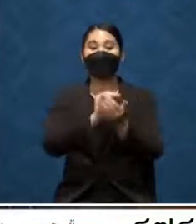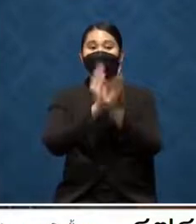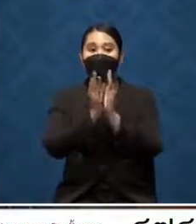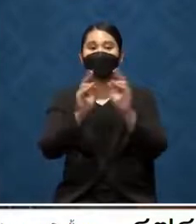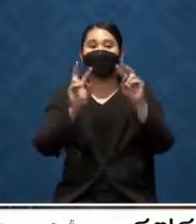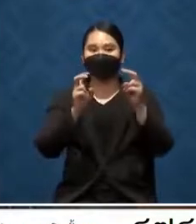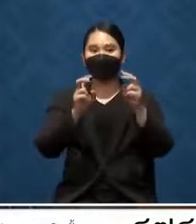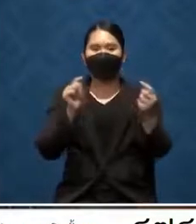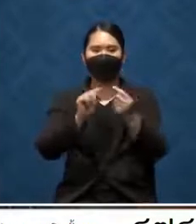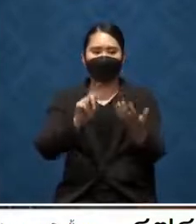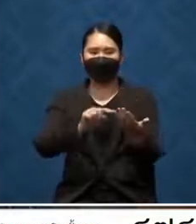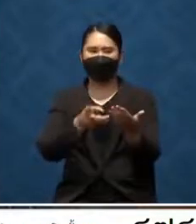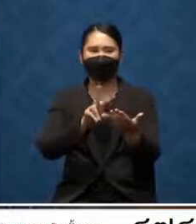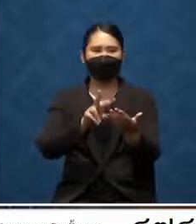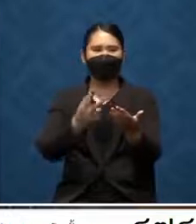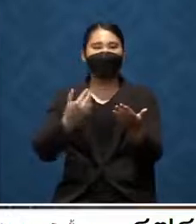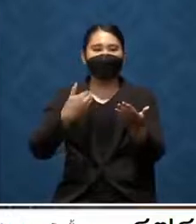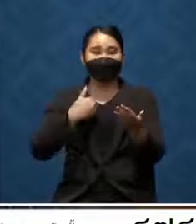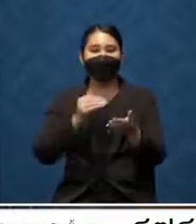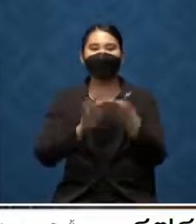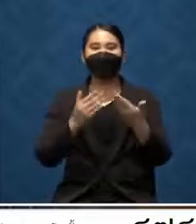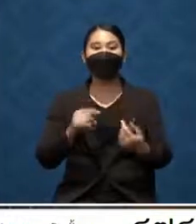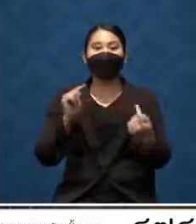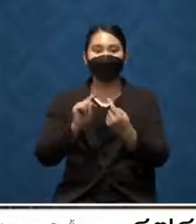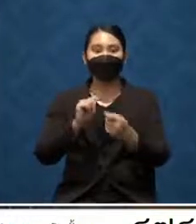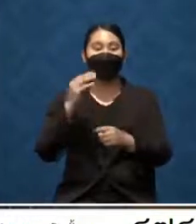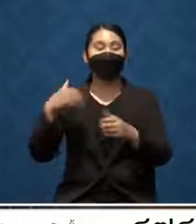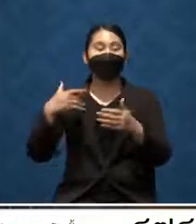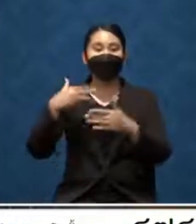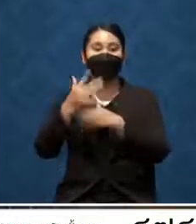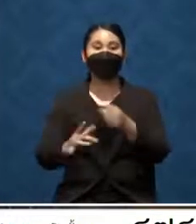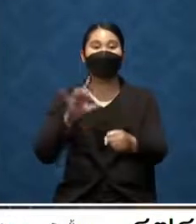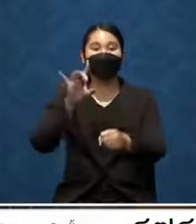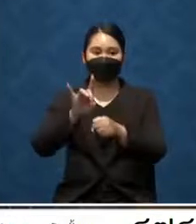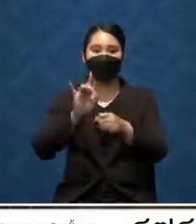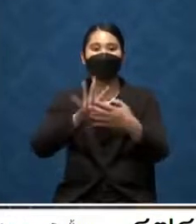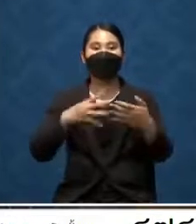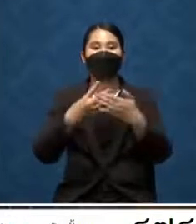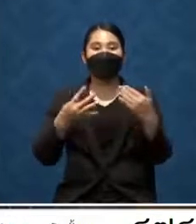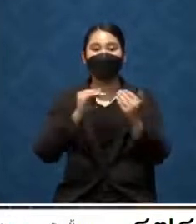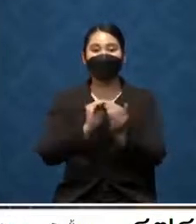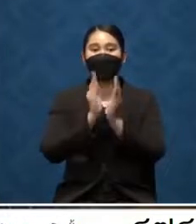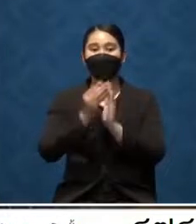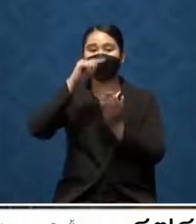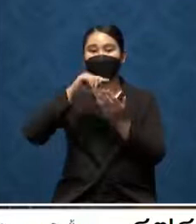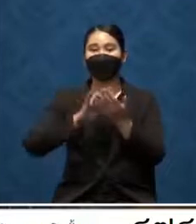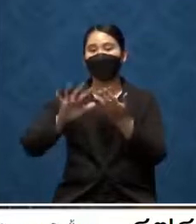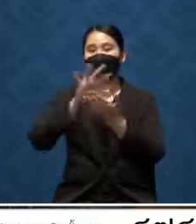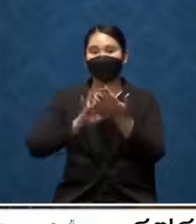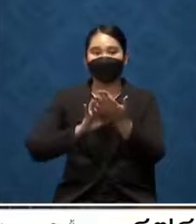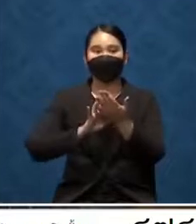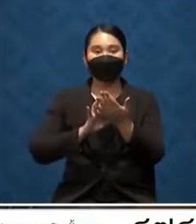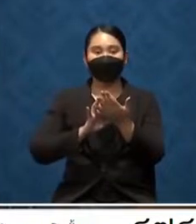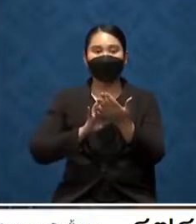ด้านภลังานผลหนาผลกหลงเหมอนกันแต่ประกฏว่าระยะเวลา 8 ปีผ่านไปแผนไปตรุปประเทศโยเปแผนผลังานทhouse-